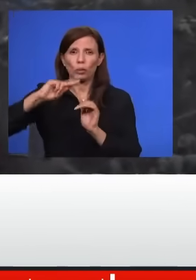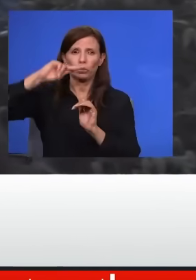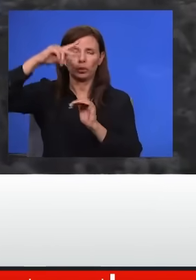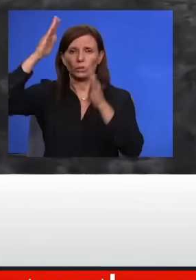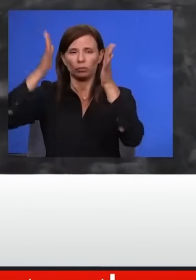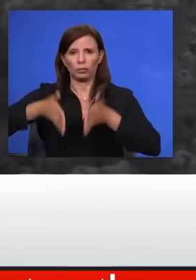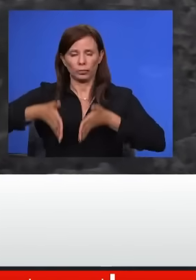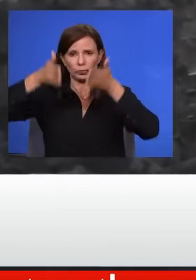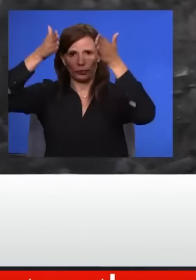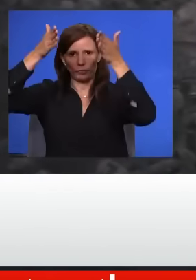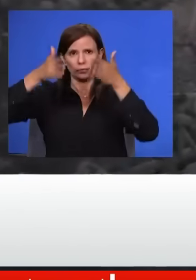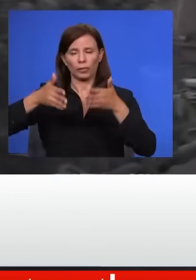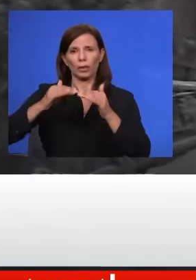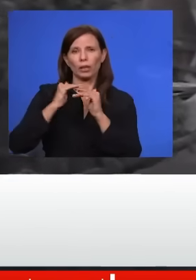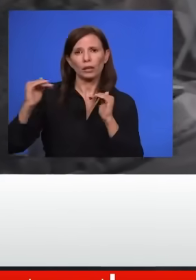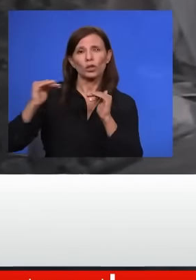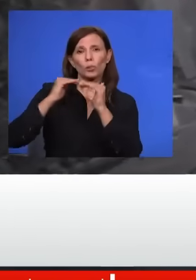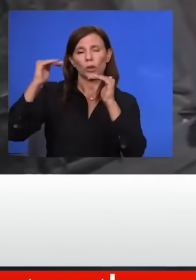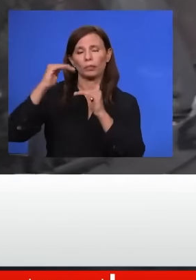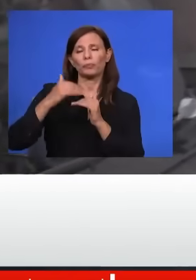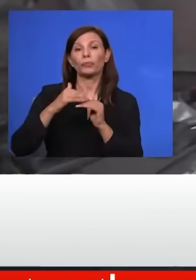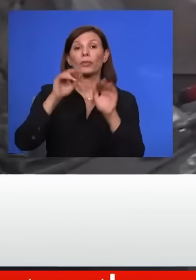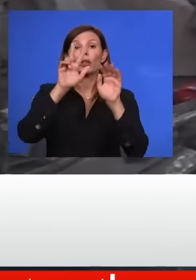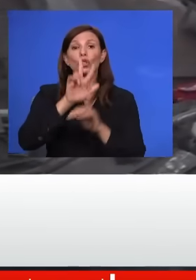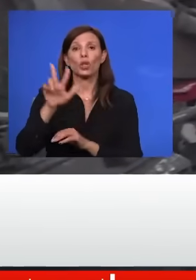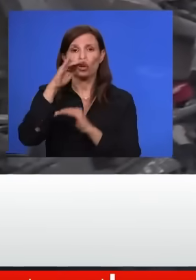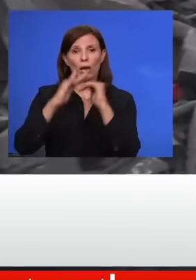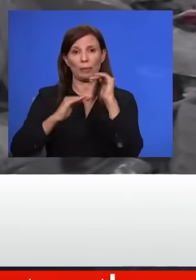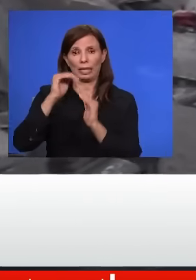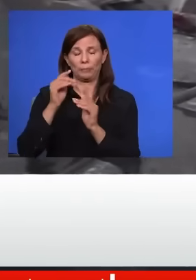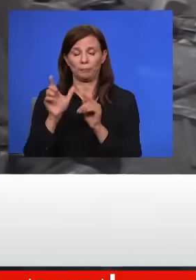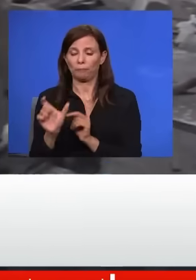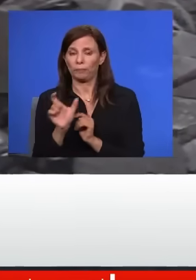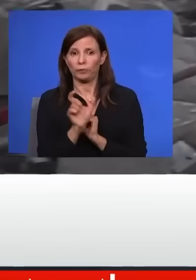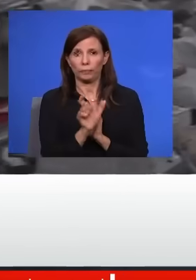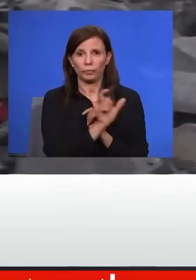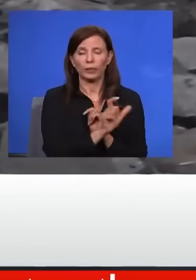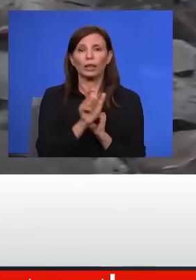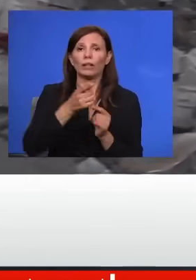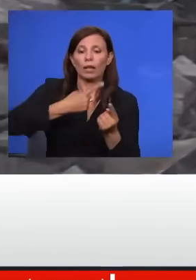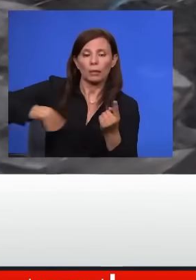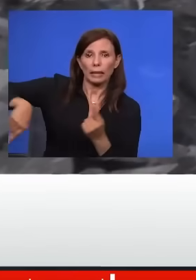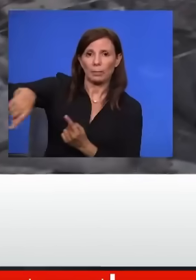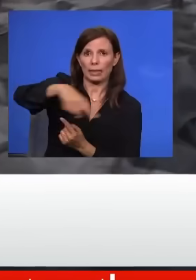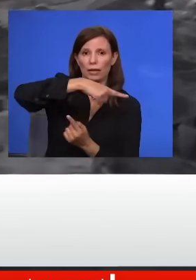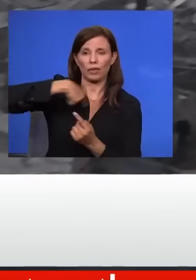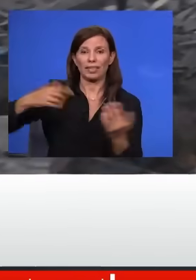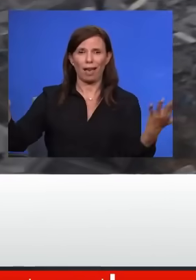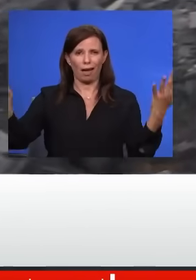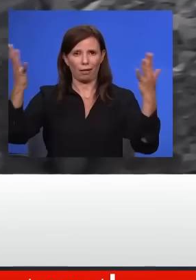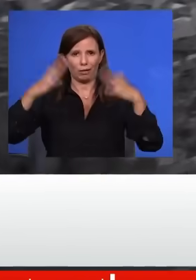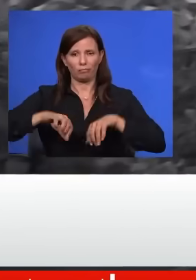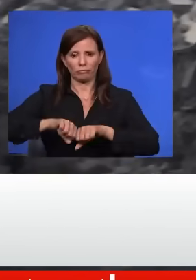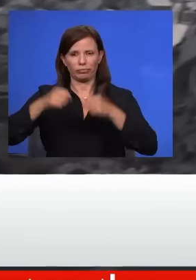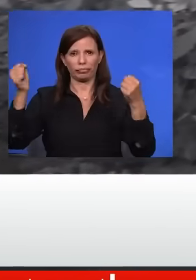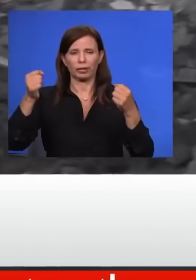נכון, מדובר על שלושה מבנים, ועל כל הבתים שנמצאים מסביב, זה בעצם ההרס אחרי אותה